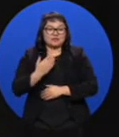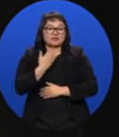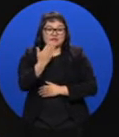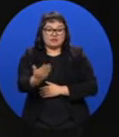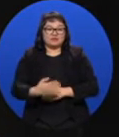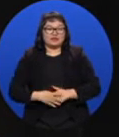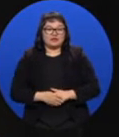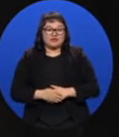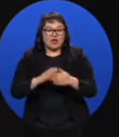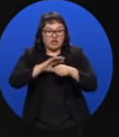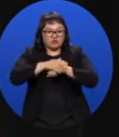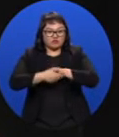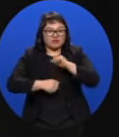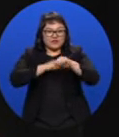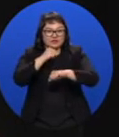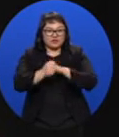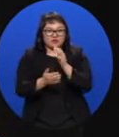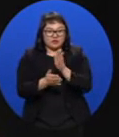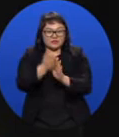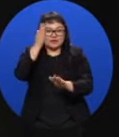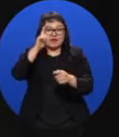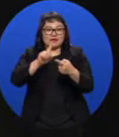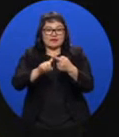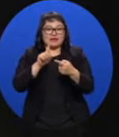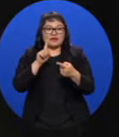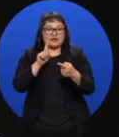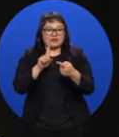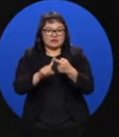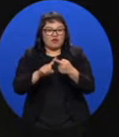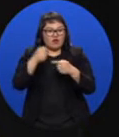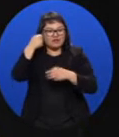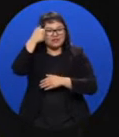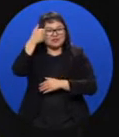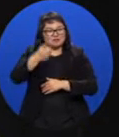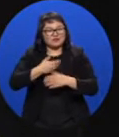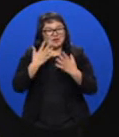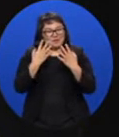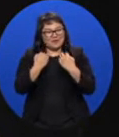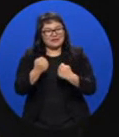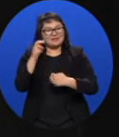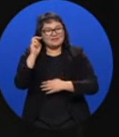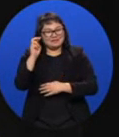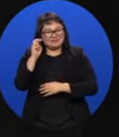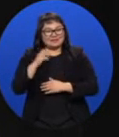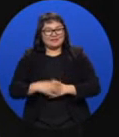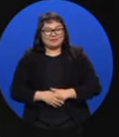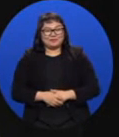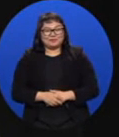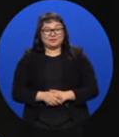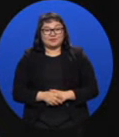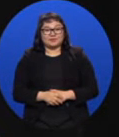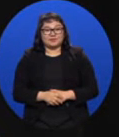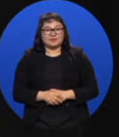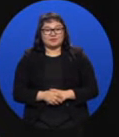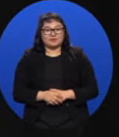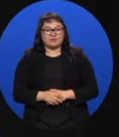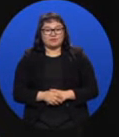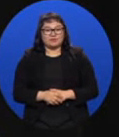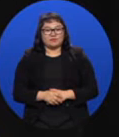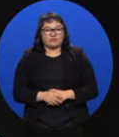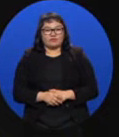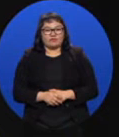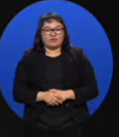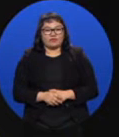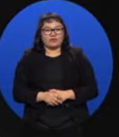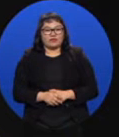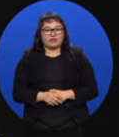이 국제자유도시에 대해서 이제 질문을 너무 많이 하는 것 같습니다. 예, 저는 뭐 이